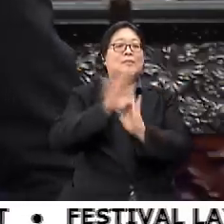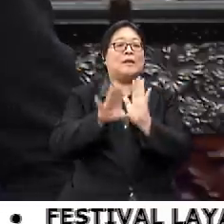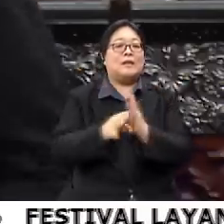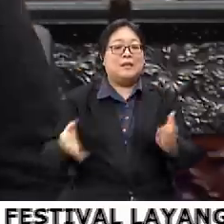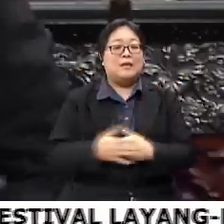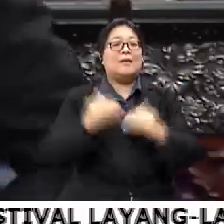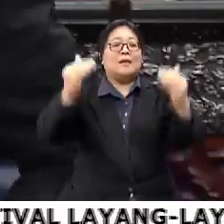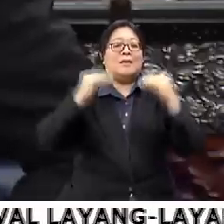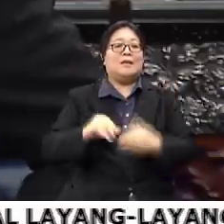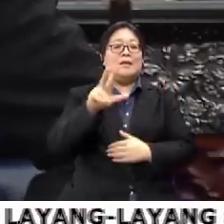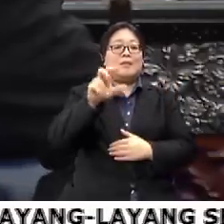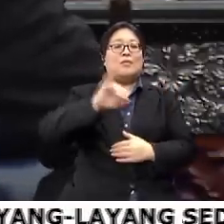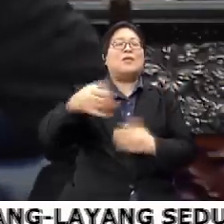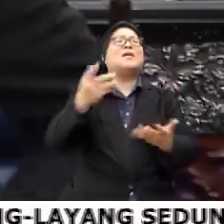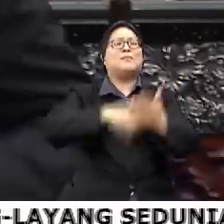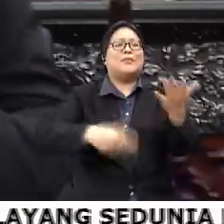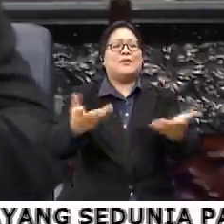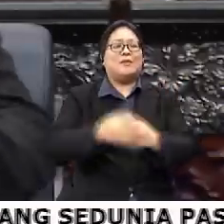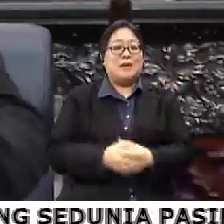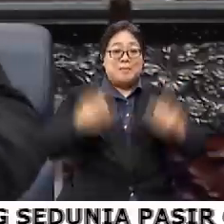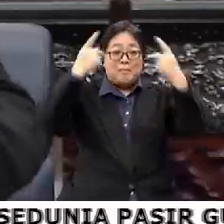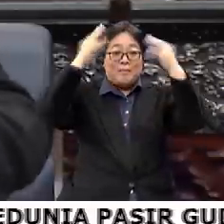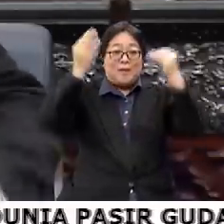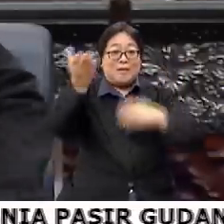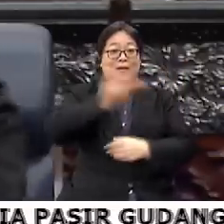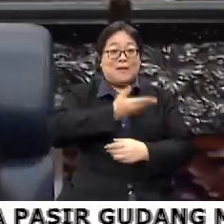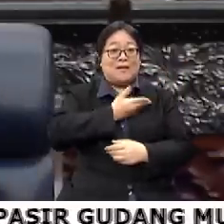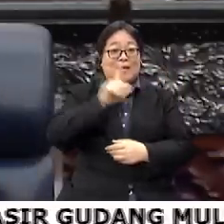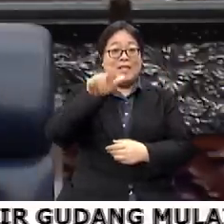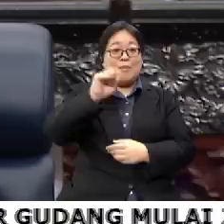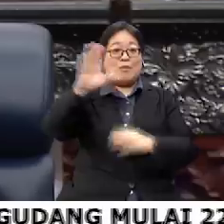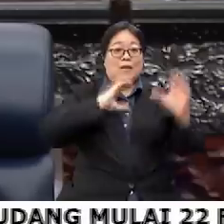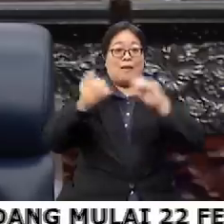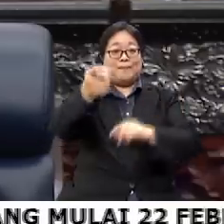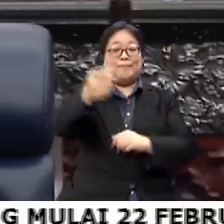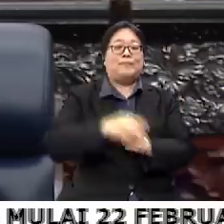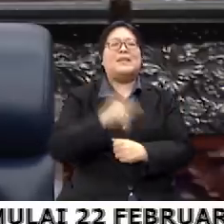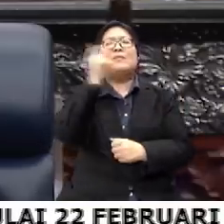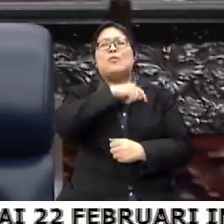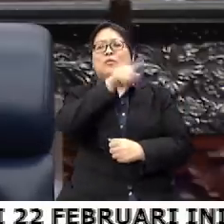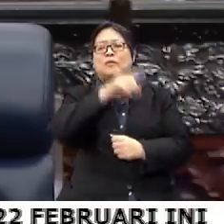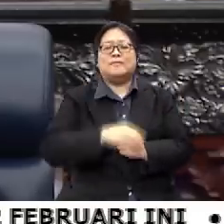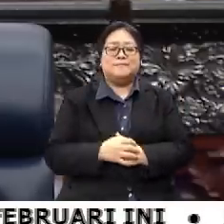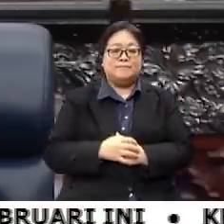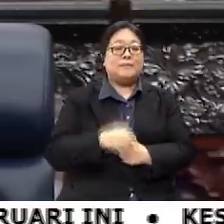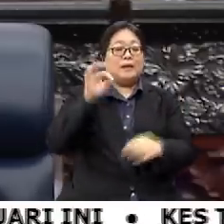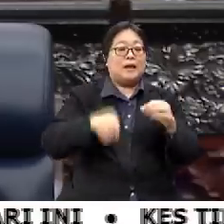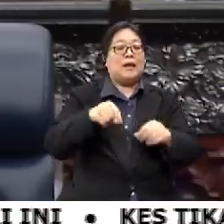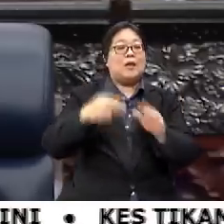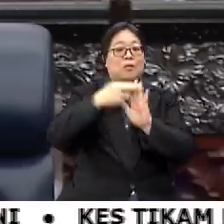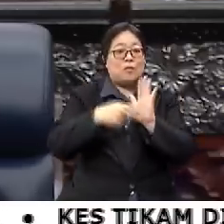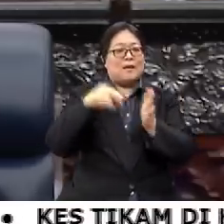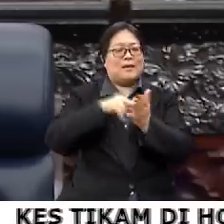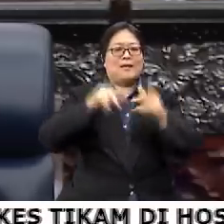bilion. Lepas itu 300 bilion. Ni apa? Perdana Menteri tambun cakap ni. Kalau dari segi undang-undang, ini